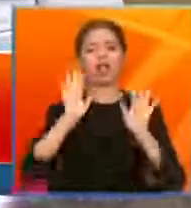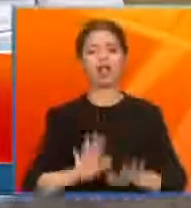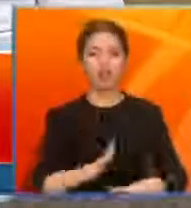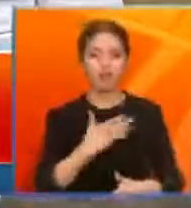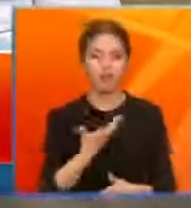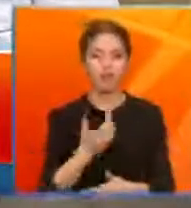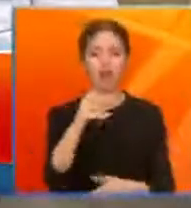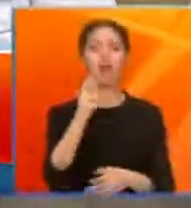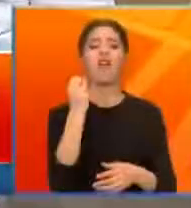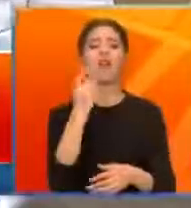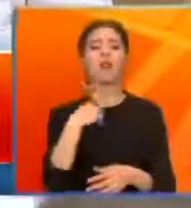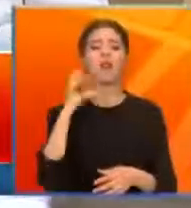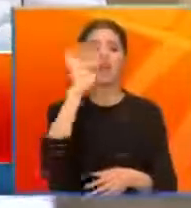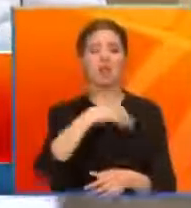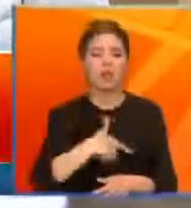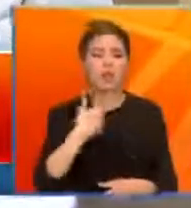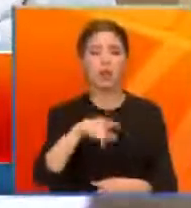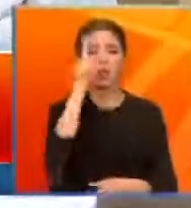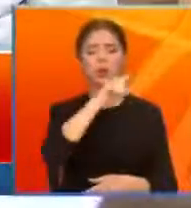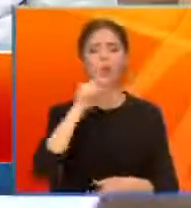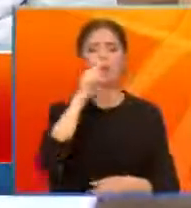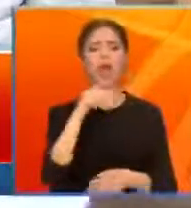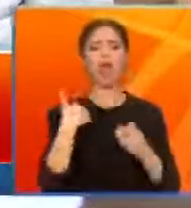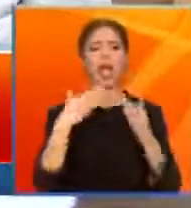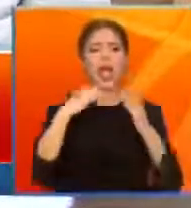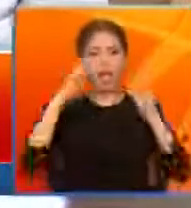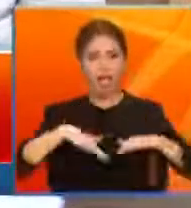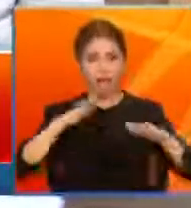Virüs kapmak istemediğim için evde bayağı